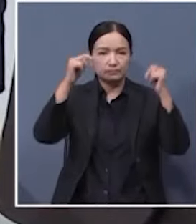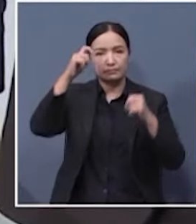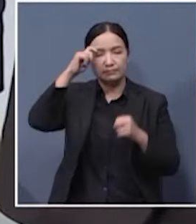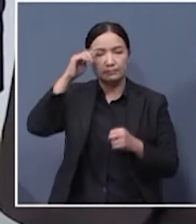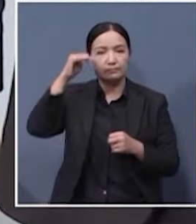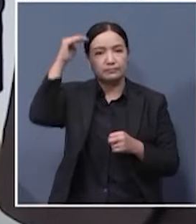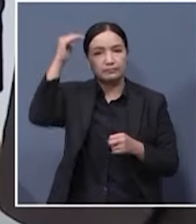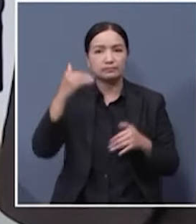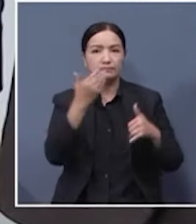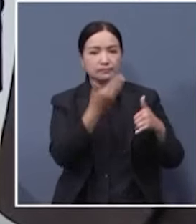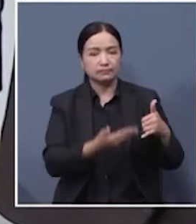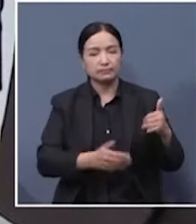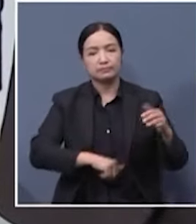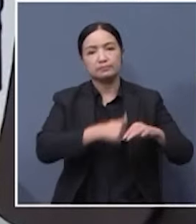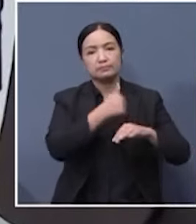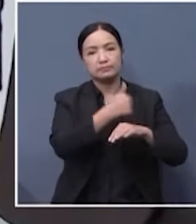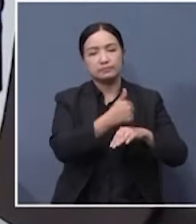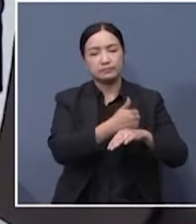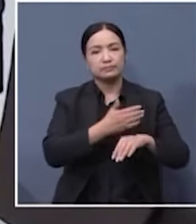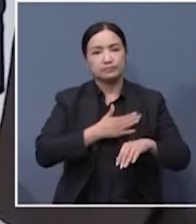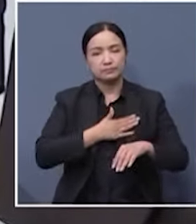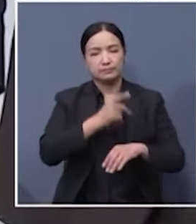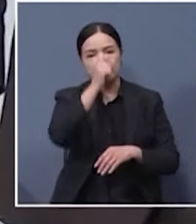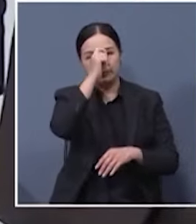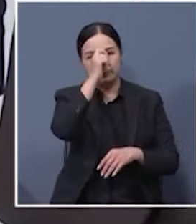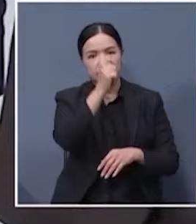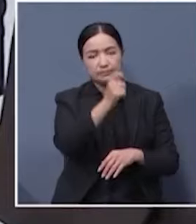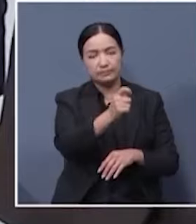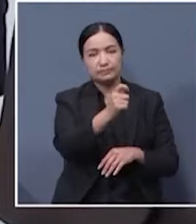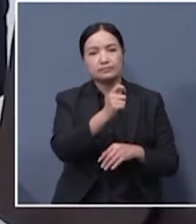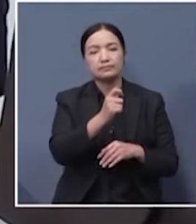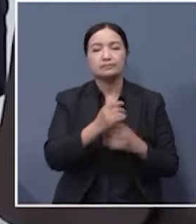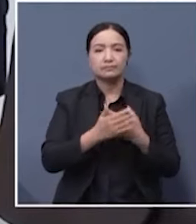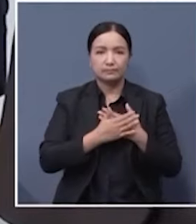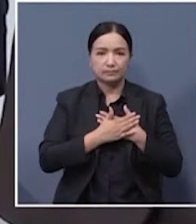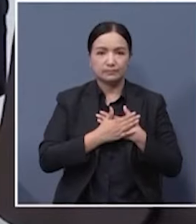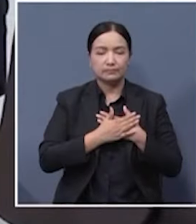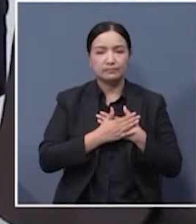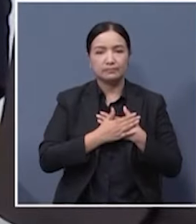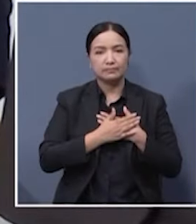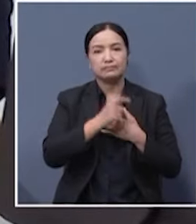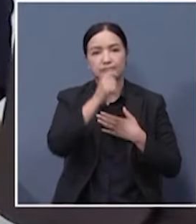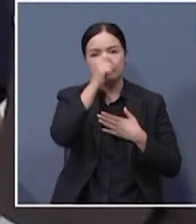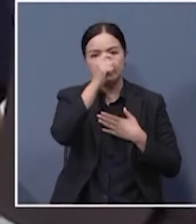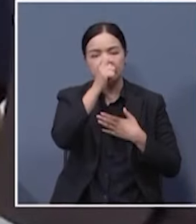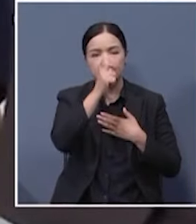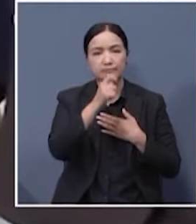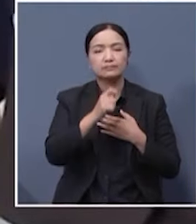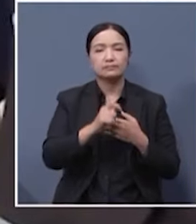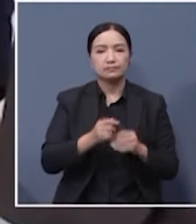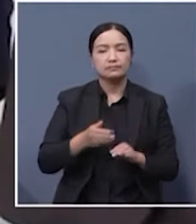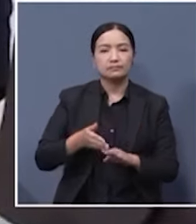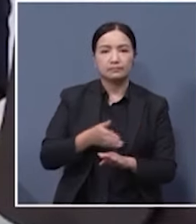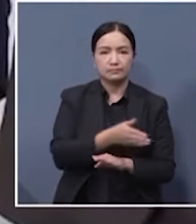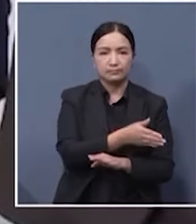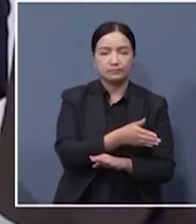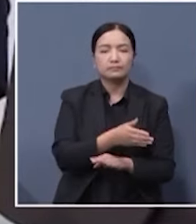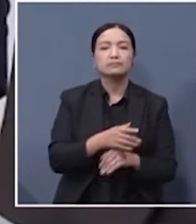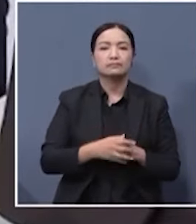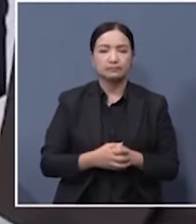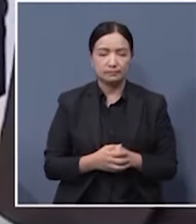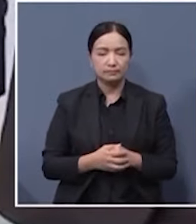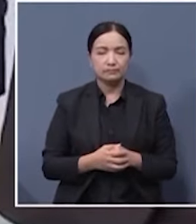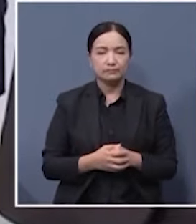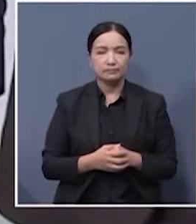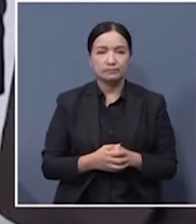เป็นผู้ใหญ่คนหนึ่งที่ดิฉันเคารพรักนับถือมาตั้งแต่ก่อนเป็นนายกรัฐมนตรีแล้วนะค